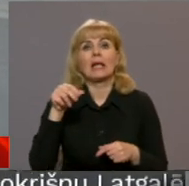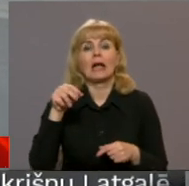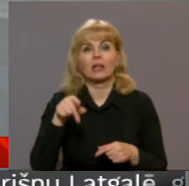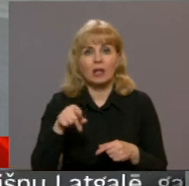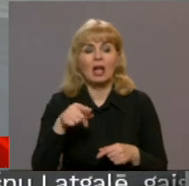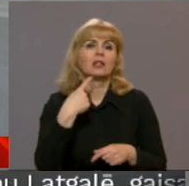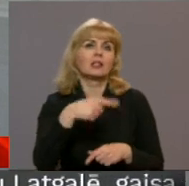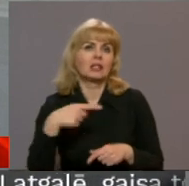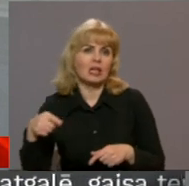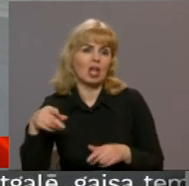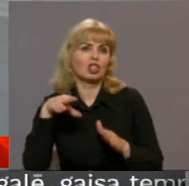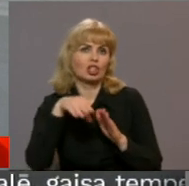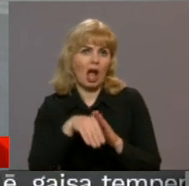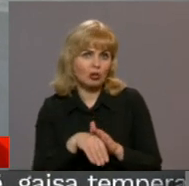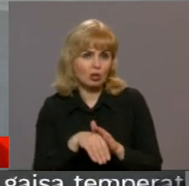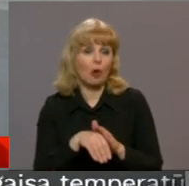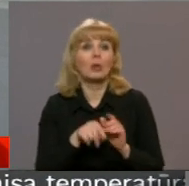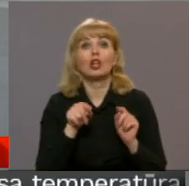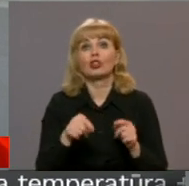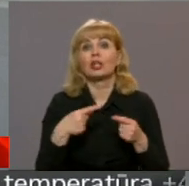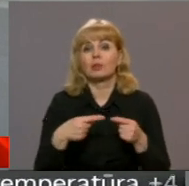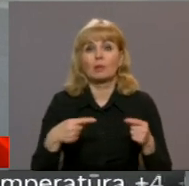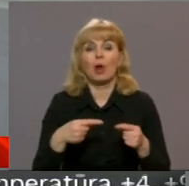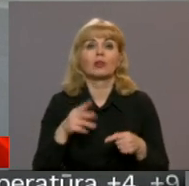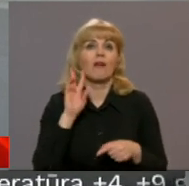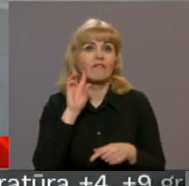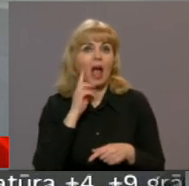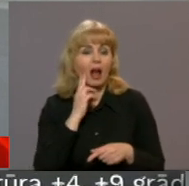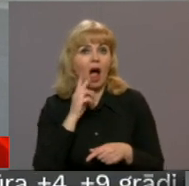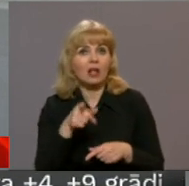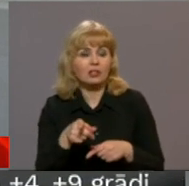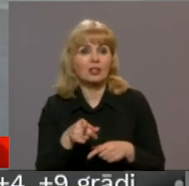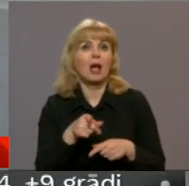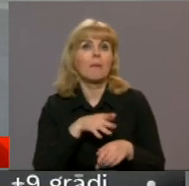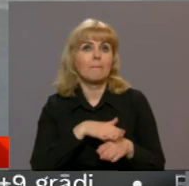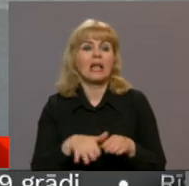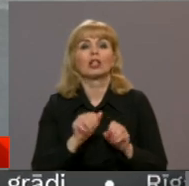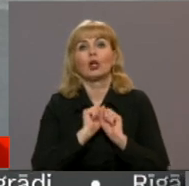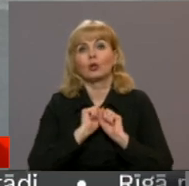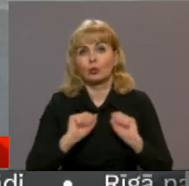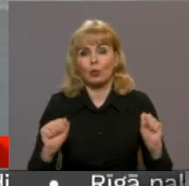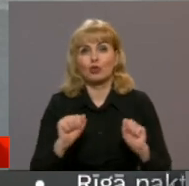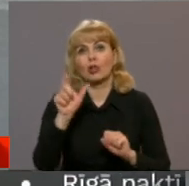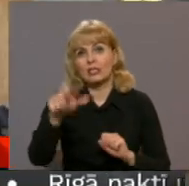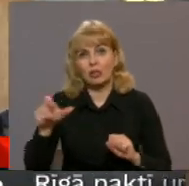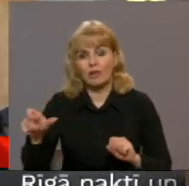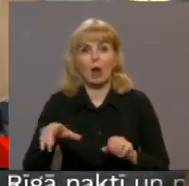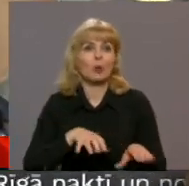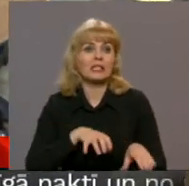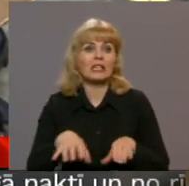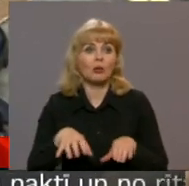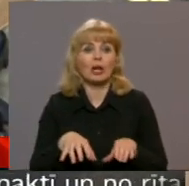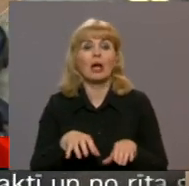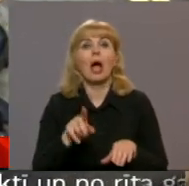ir arī vēl citas sastāvdaļas, bet tā kā šis produkts ir vegānisks, tad tas ir pilnībā drošs arī cilvēkam un arī dzīvniekiem. Kā